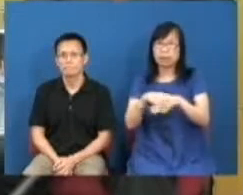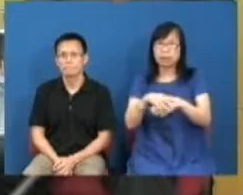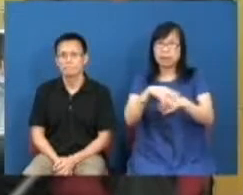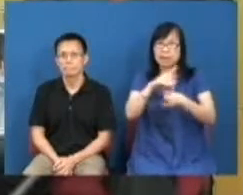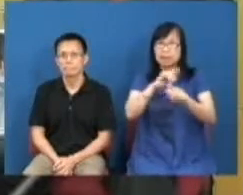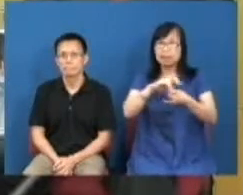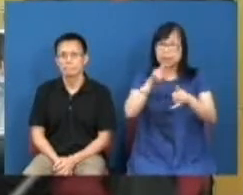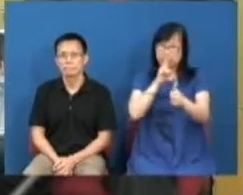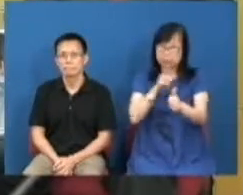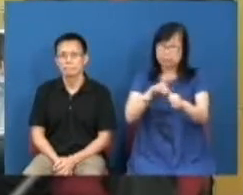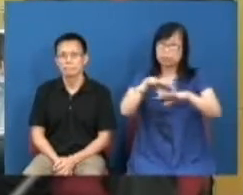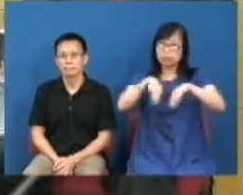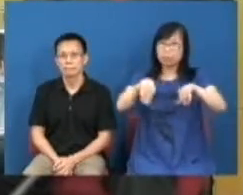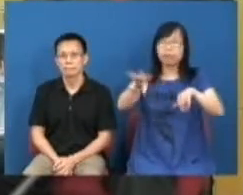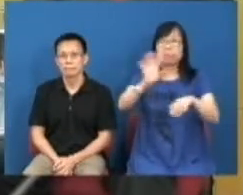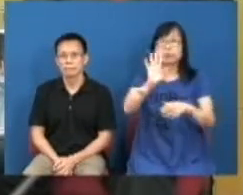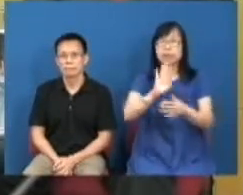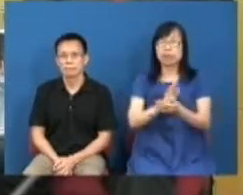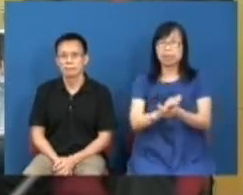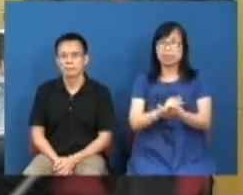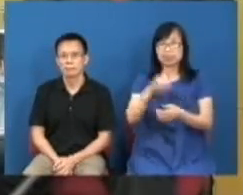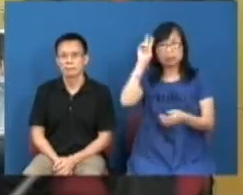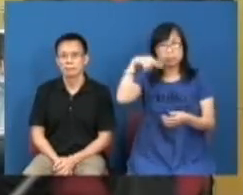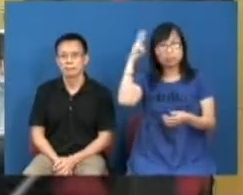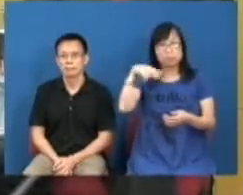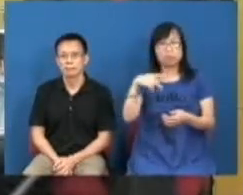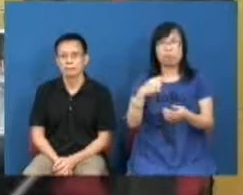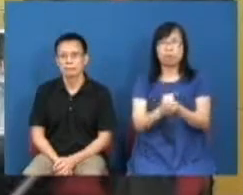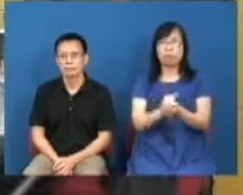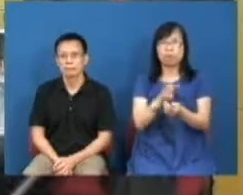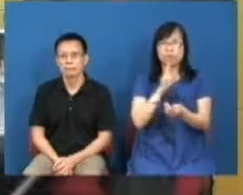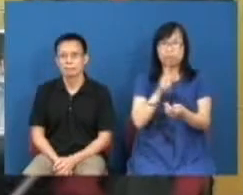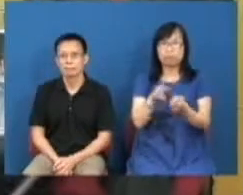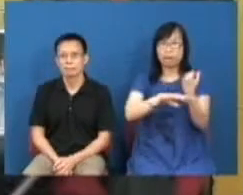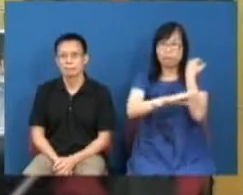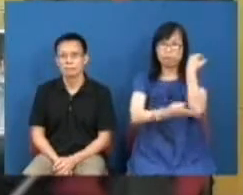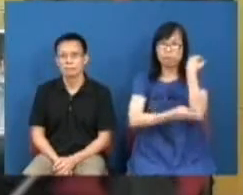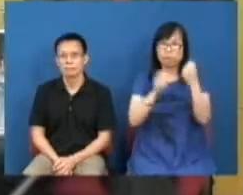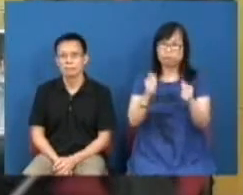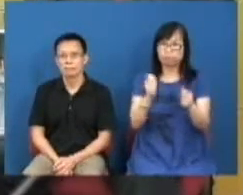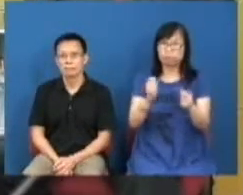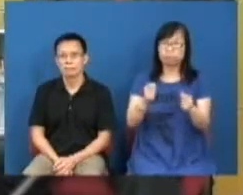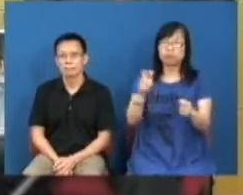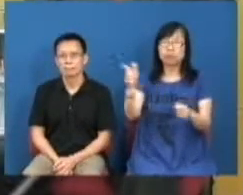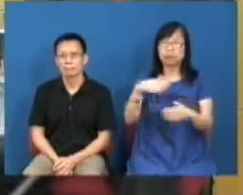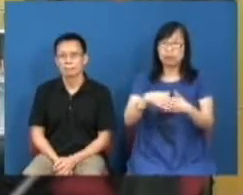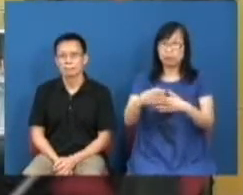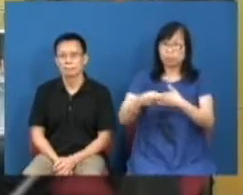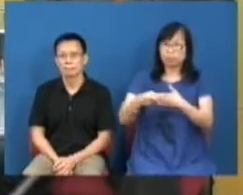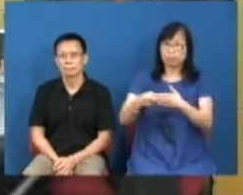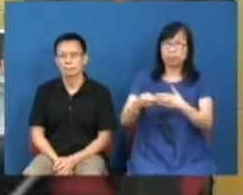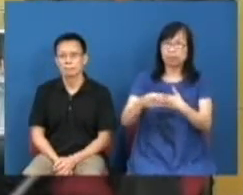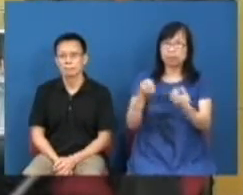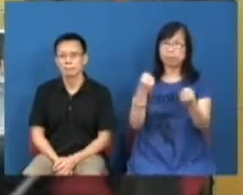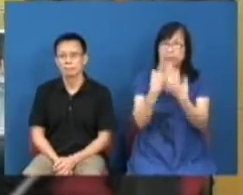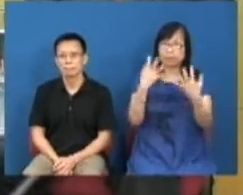解，咁令到咧就大家唔使成日都話要去打官司。最近最經典嘅其中一個個案咧，就